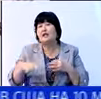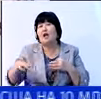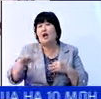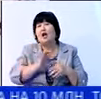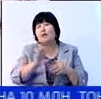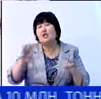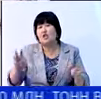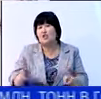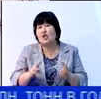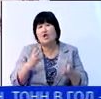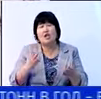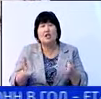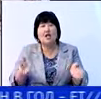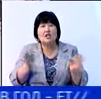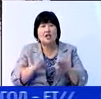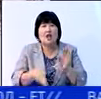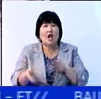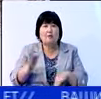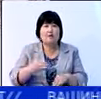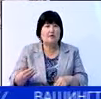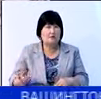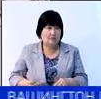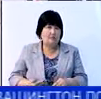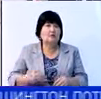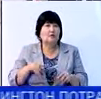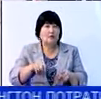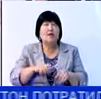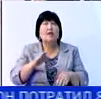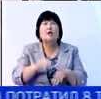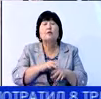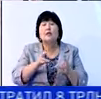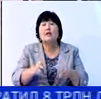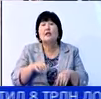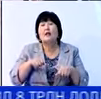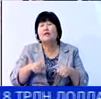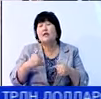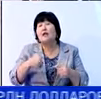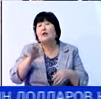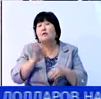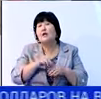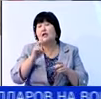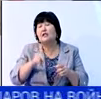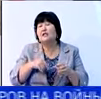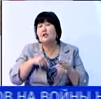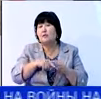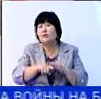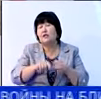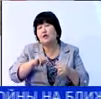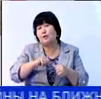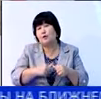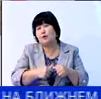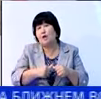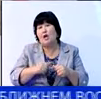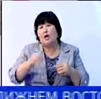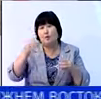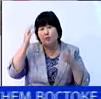острова, сжигали или закапывали в землю живьем. Самые милосердные власти разрешали несчастным побираться с прикрепленными к мешкам